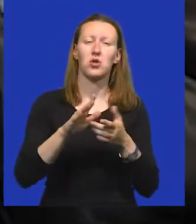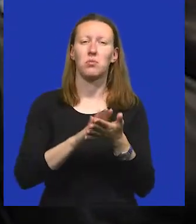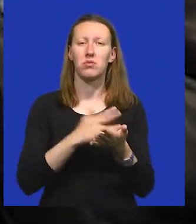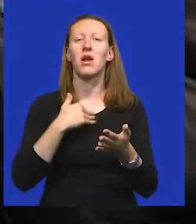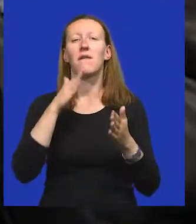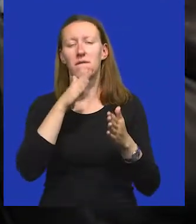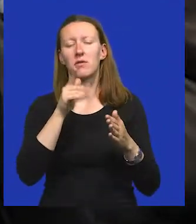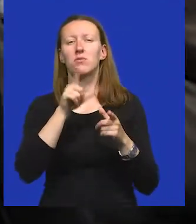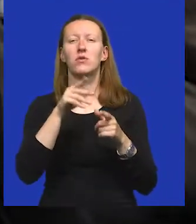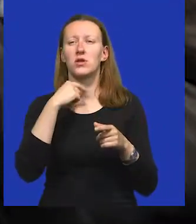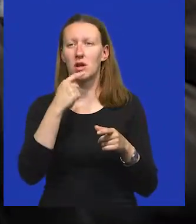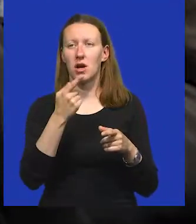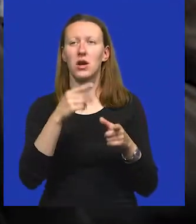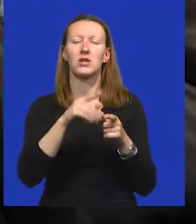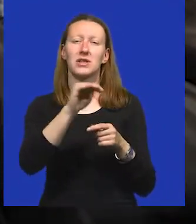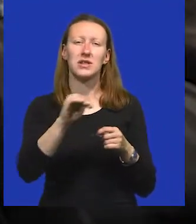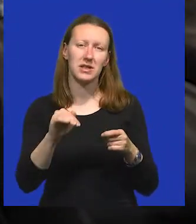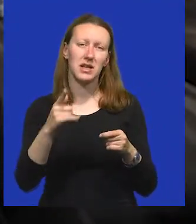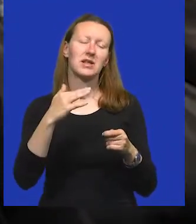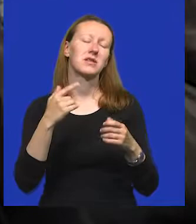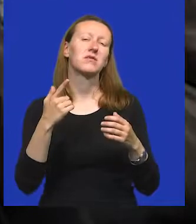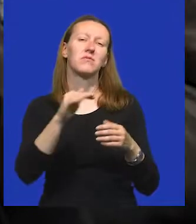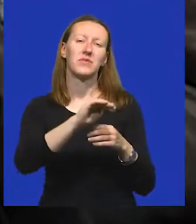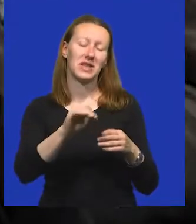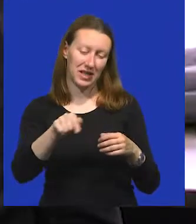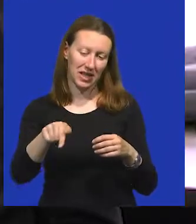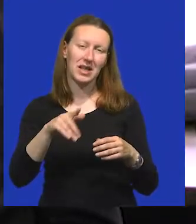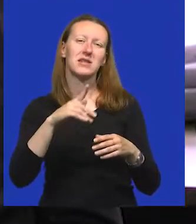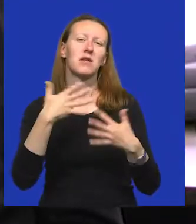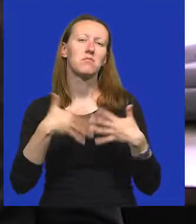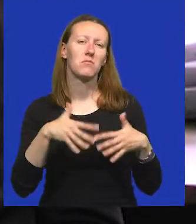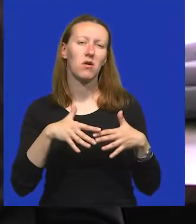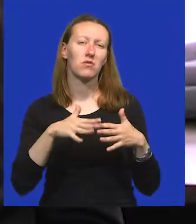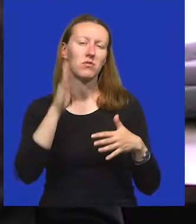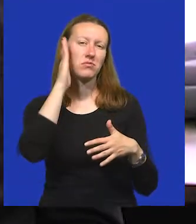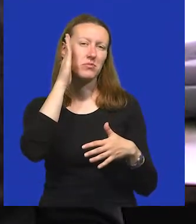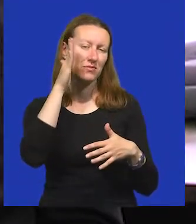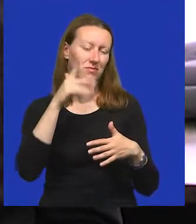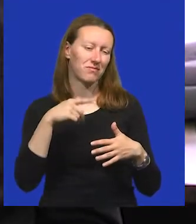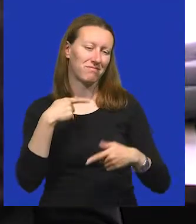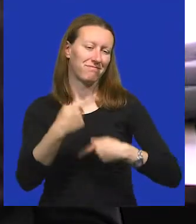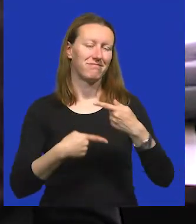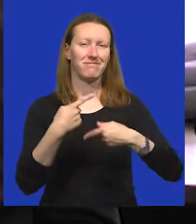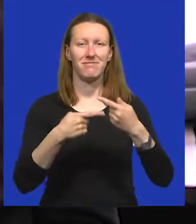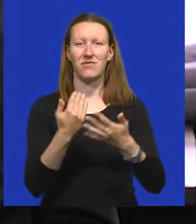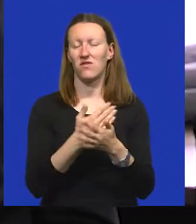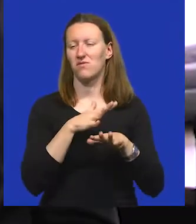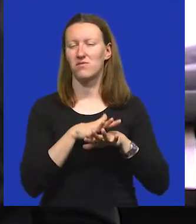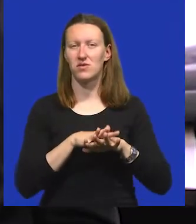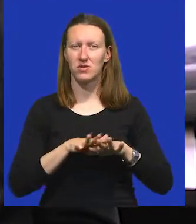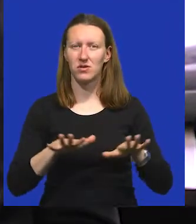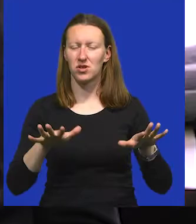sono molto fiducioso perché, come ho menzionato lei stessa, i bambini sono un forte motore di innovamento, per